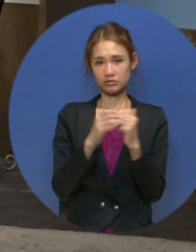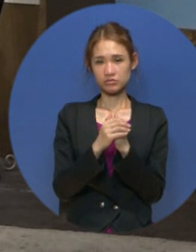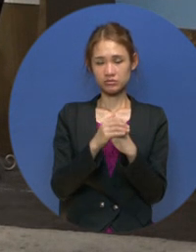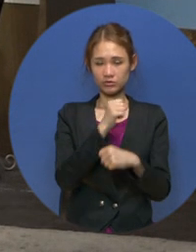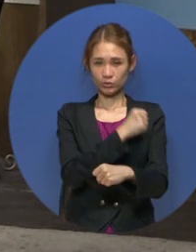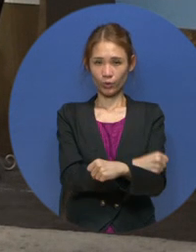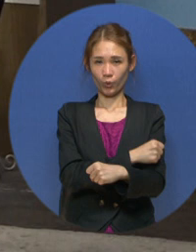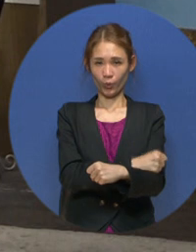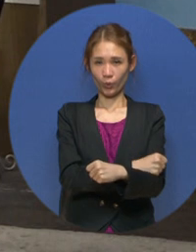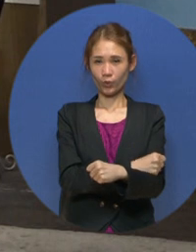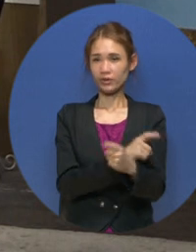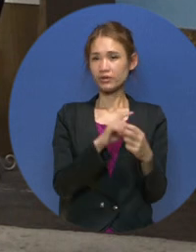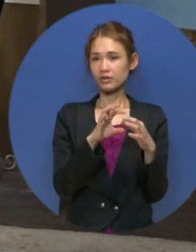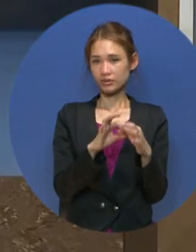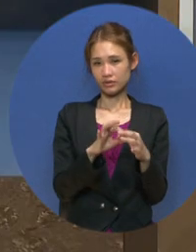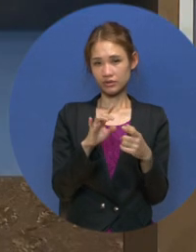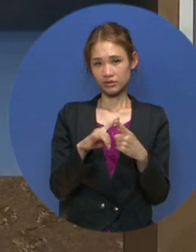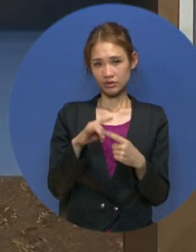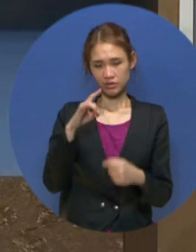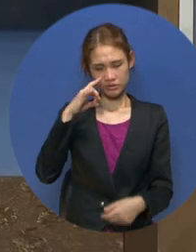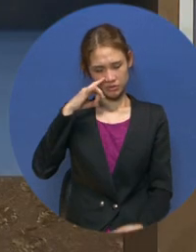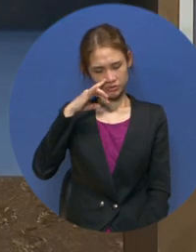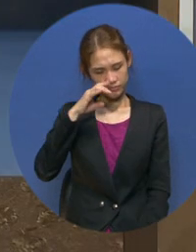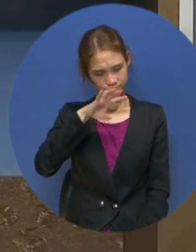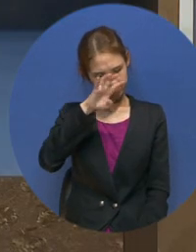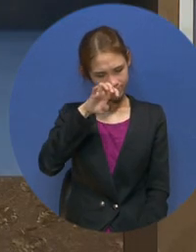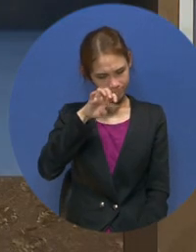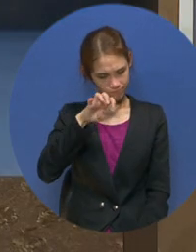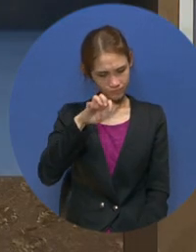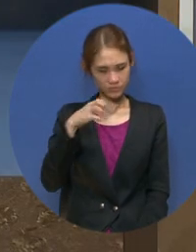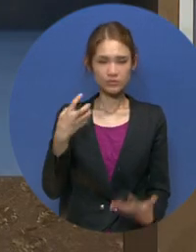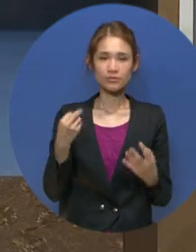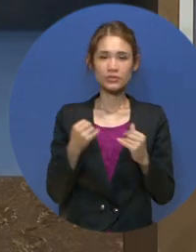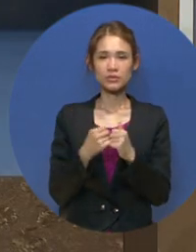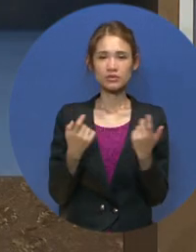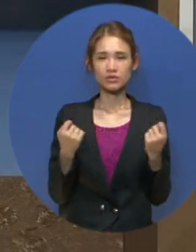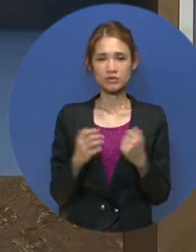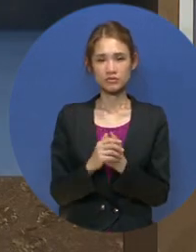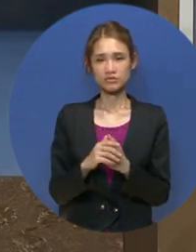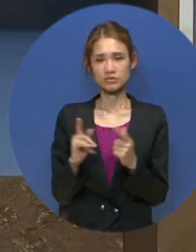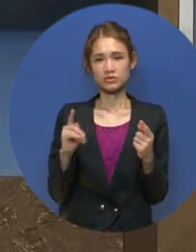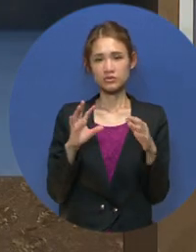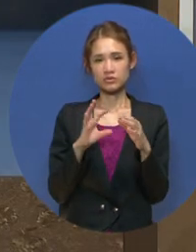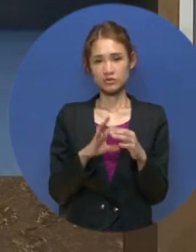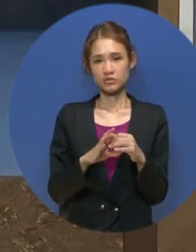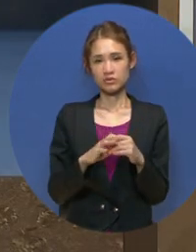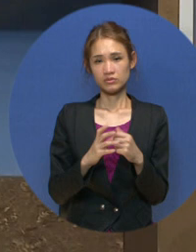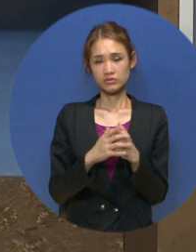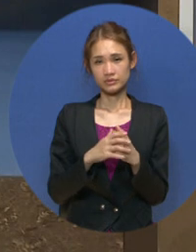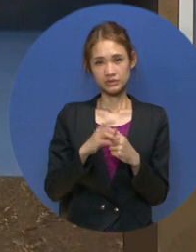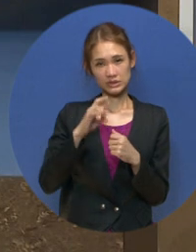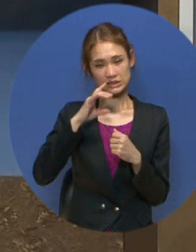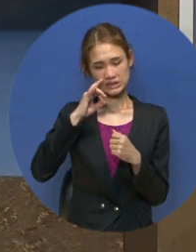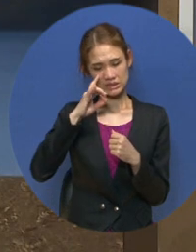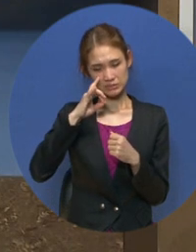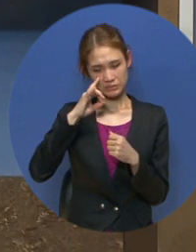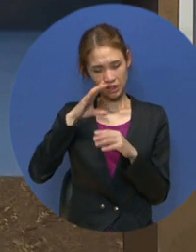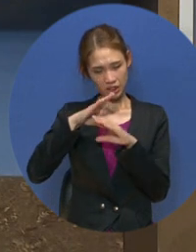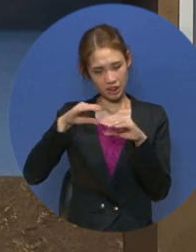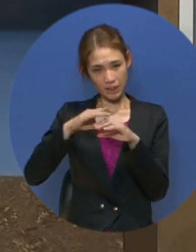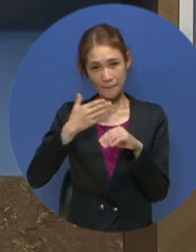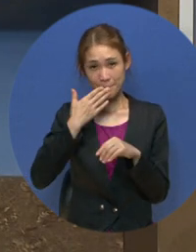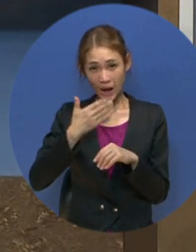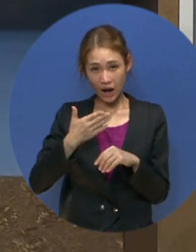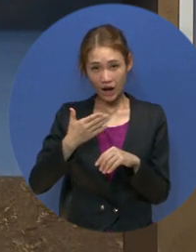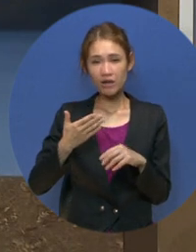그 노동력에 대해서 좀 의문을 가지신 분들이 좀 있으실 수도 있는데 네, 네. 그런 부분에 대해서도 그 의문을 딱 해소할 수